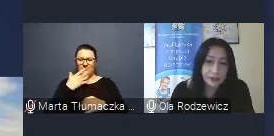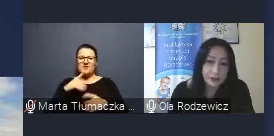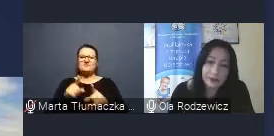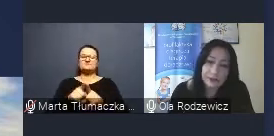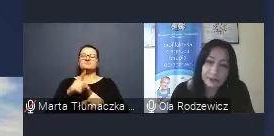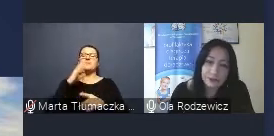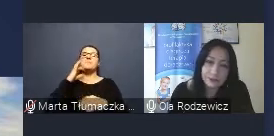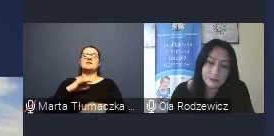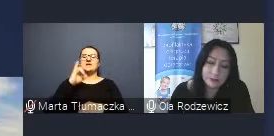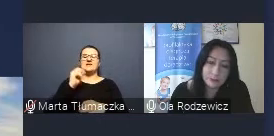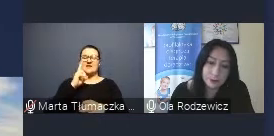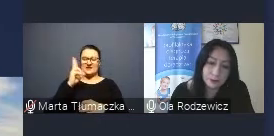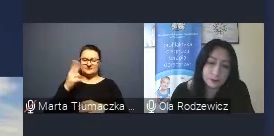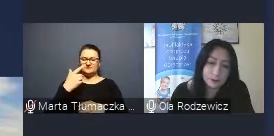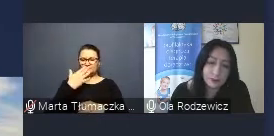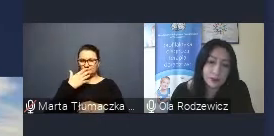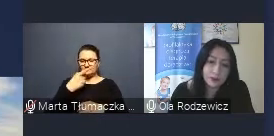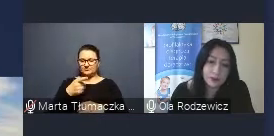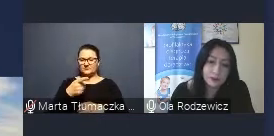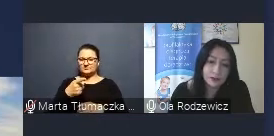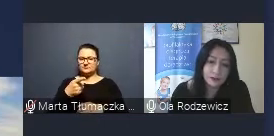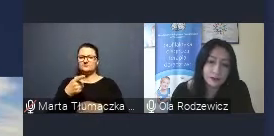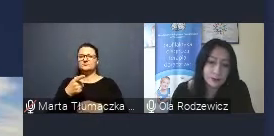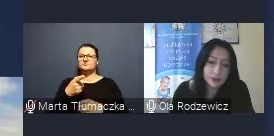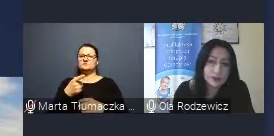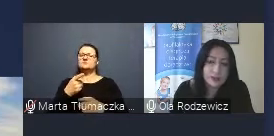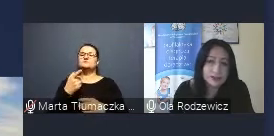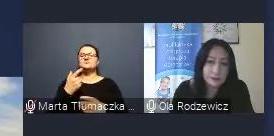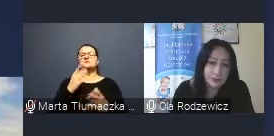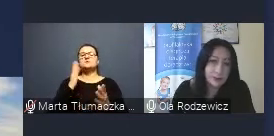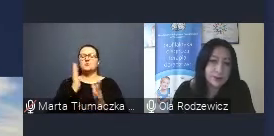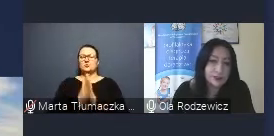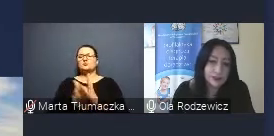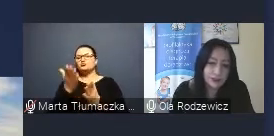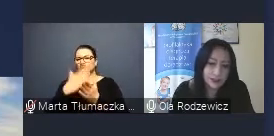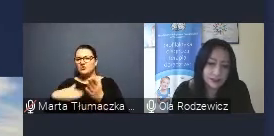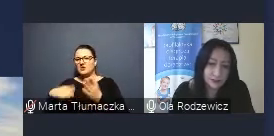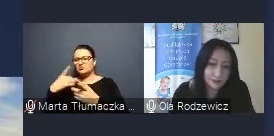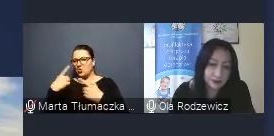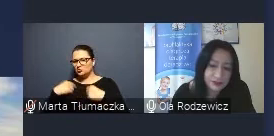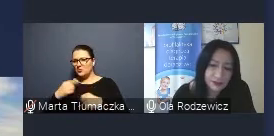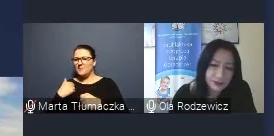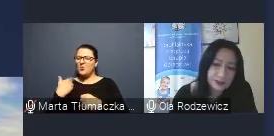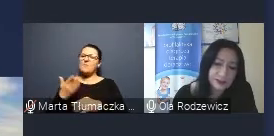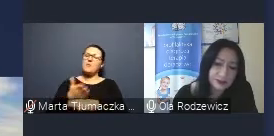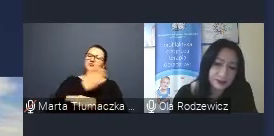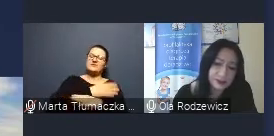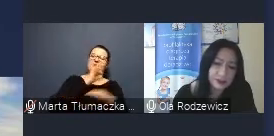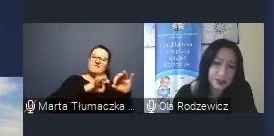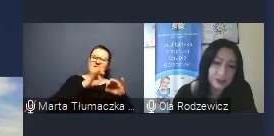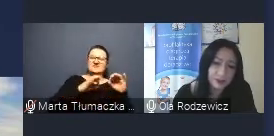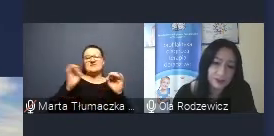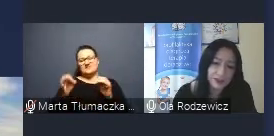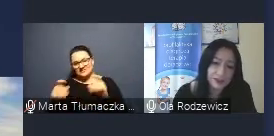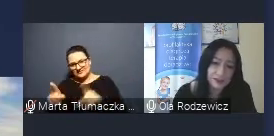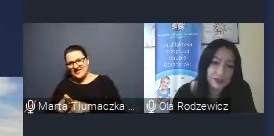że po prostu część z państwa była na poprzedniej i teraz na tej konferencji, więc